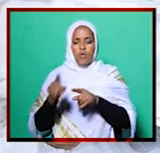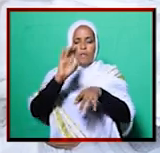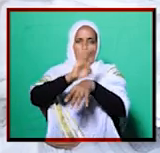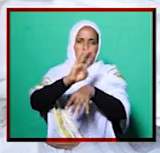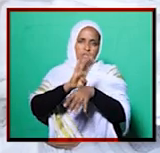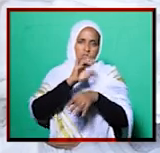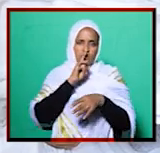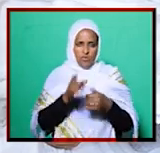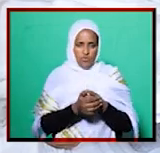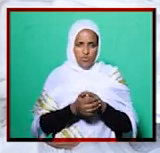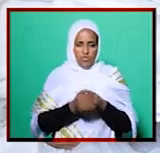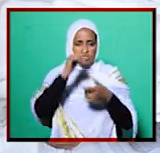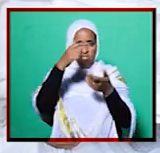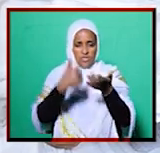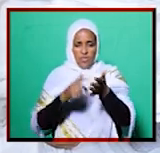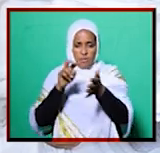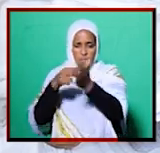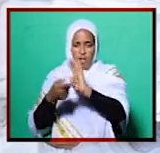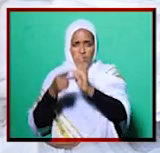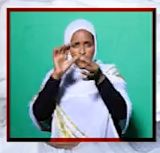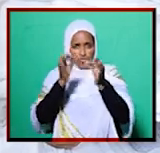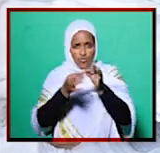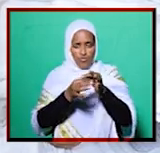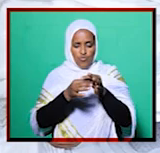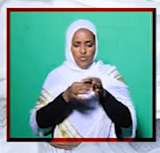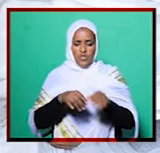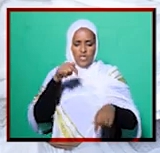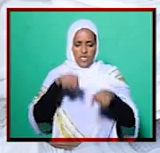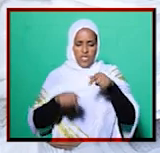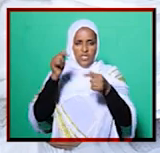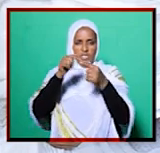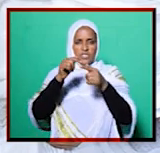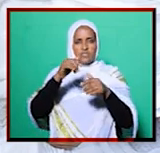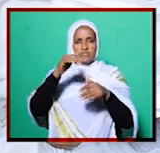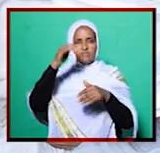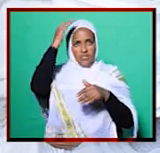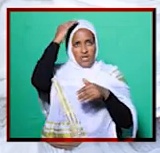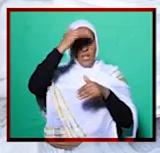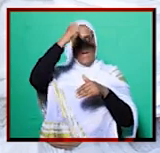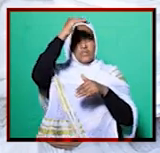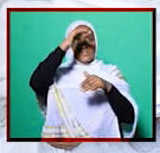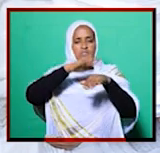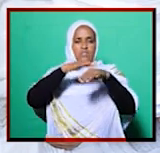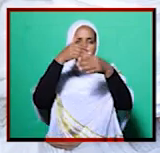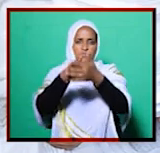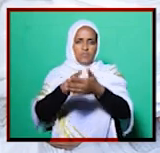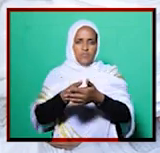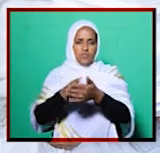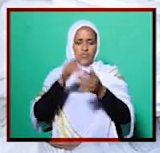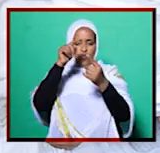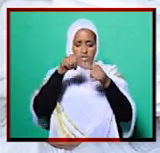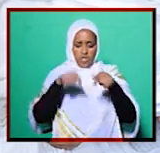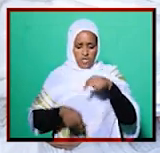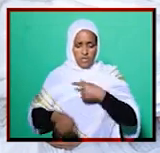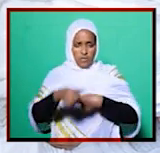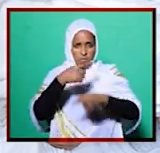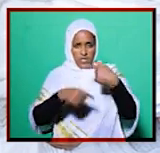የመጨረሻዋ ደግሞ አጥቢያ ቤተ ክርስቲያን ነው። ስለዚህ ይህ ማለት ምን ማለት ነው? ከግር እስከ ራስ ድረስ ማለት ነው።